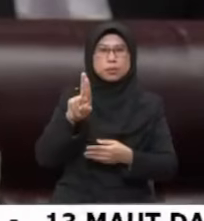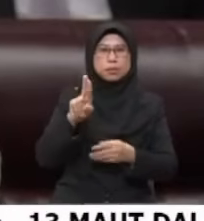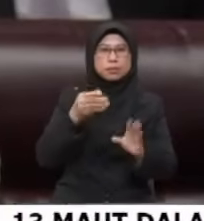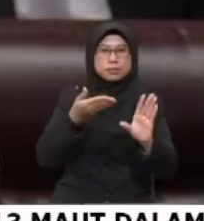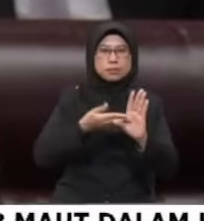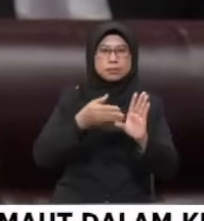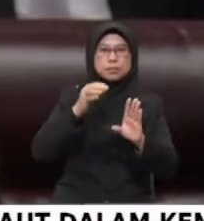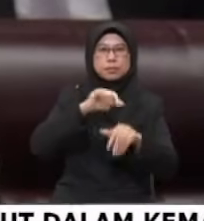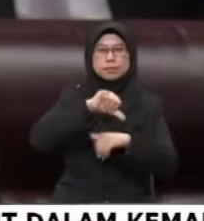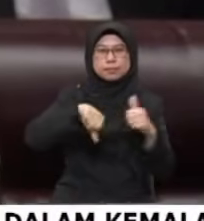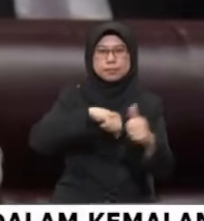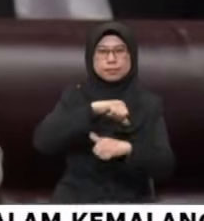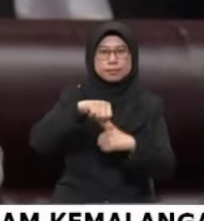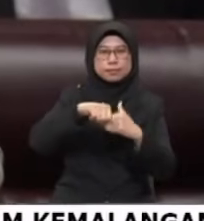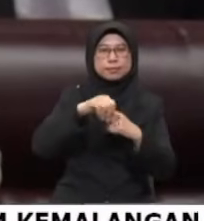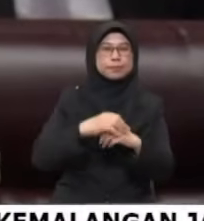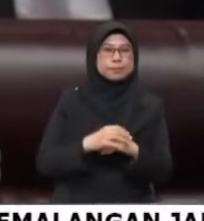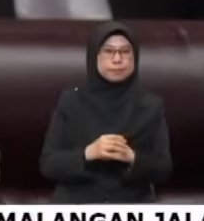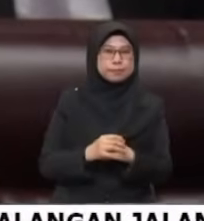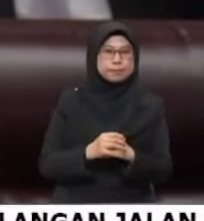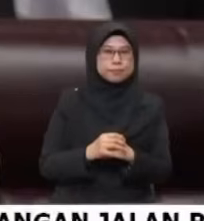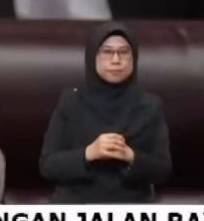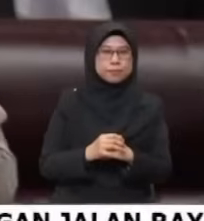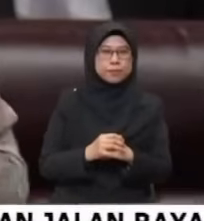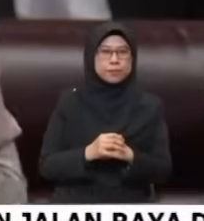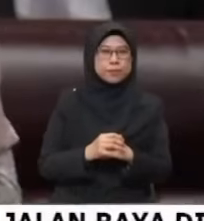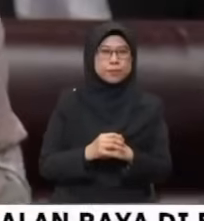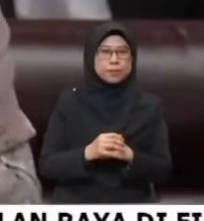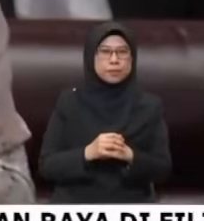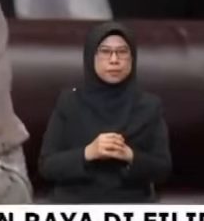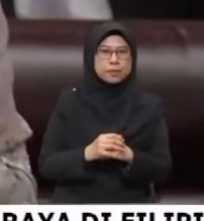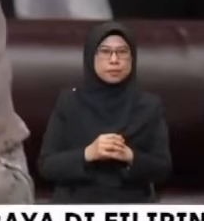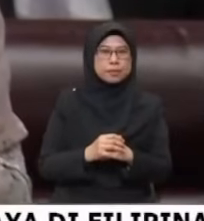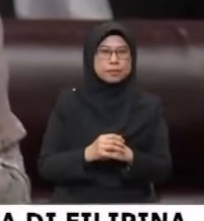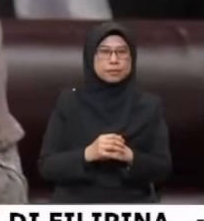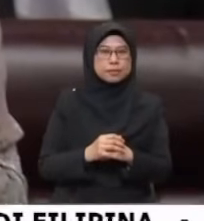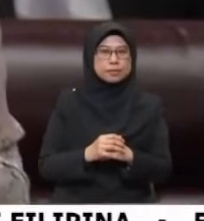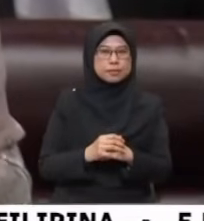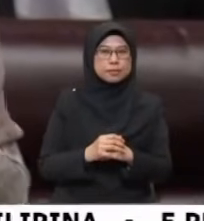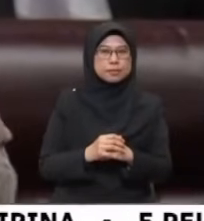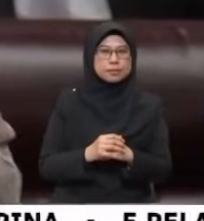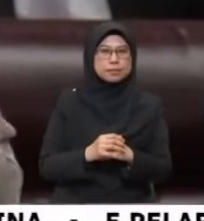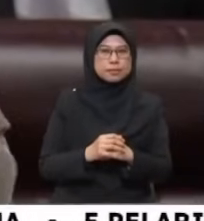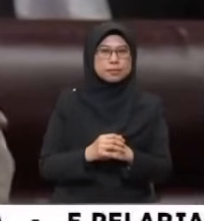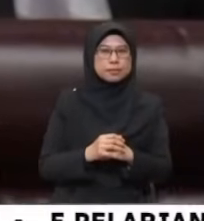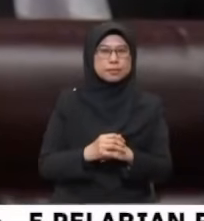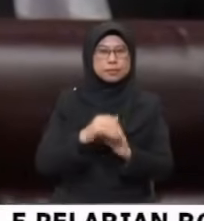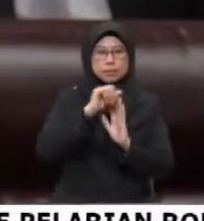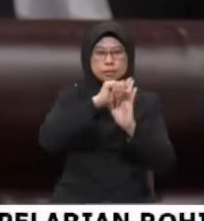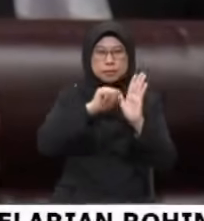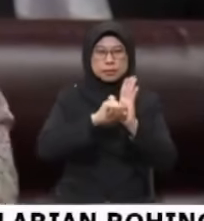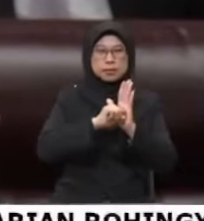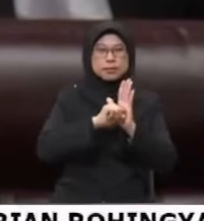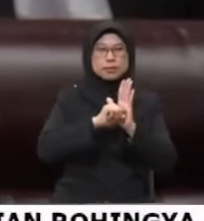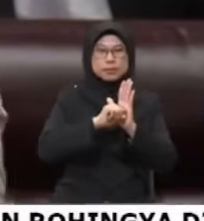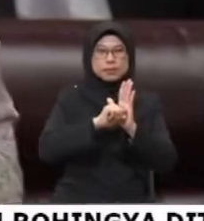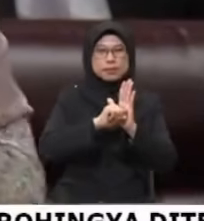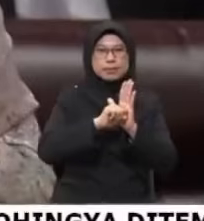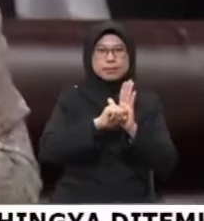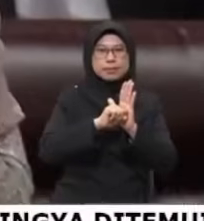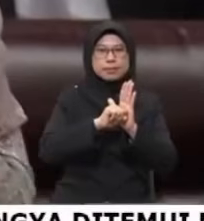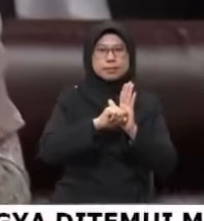A dan dan itu Aa adalah syarat usus Aa